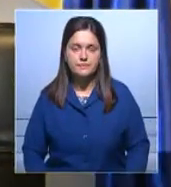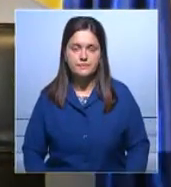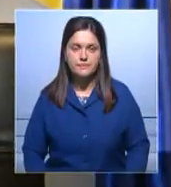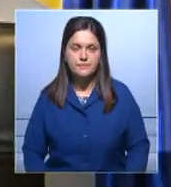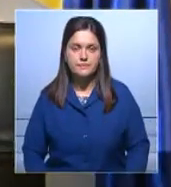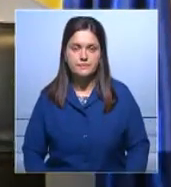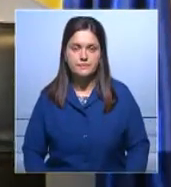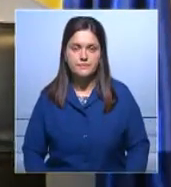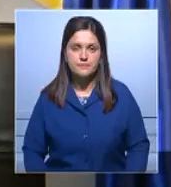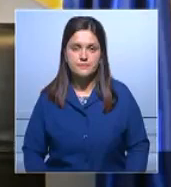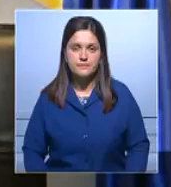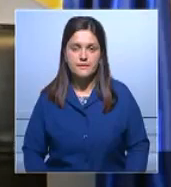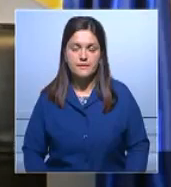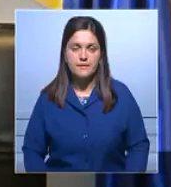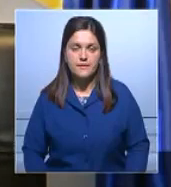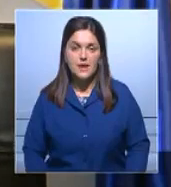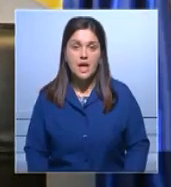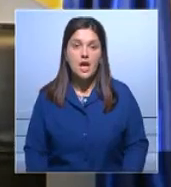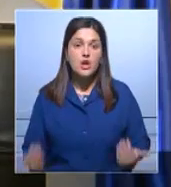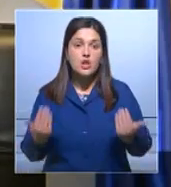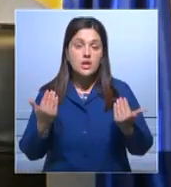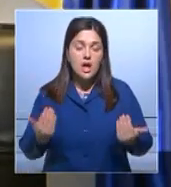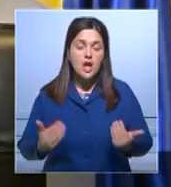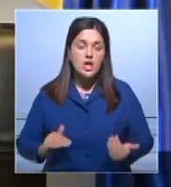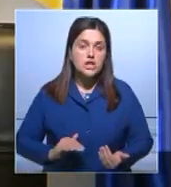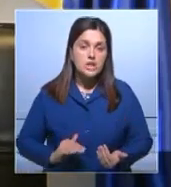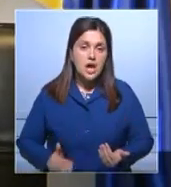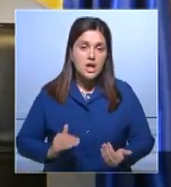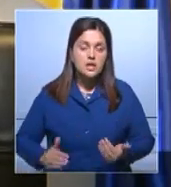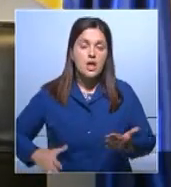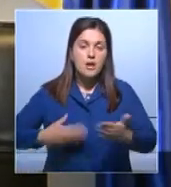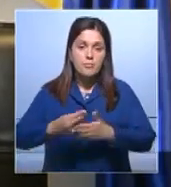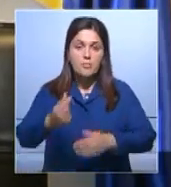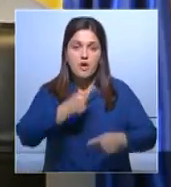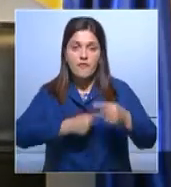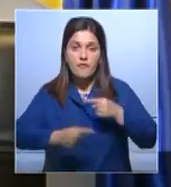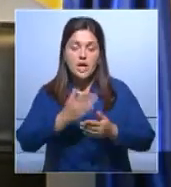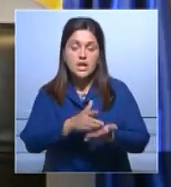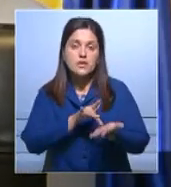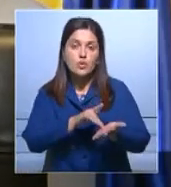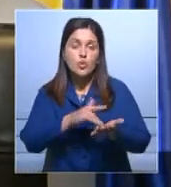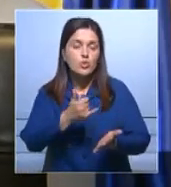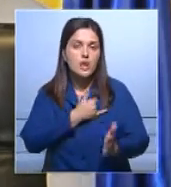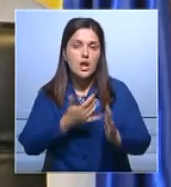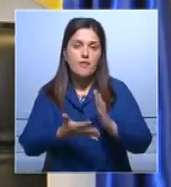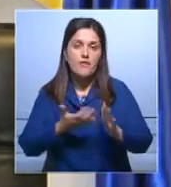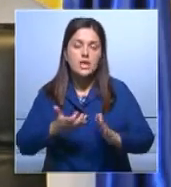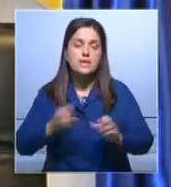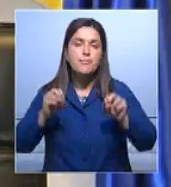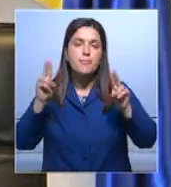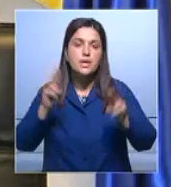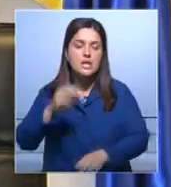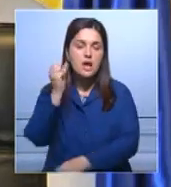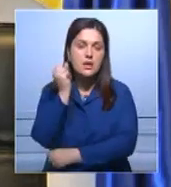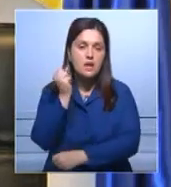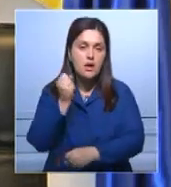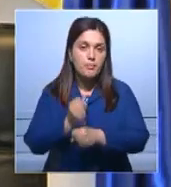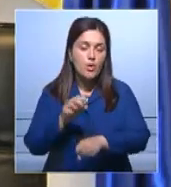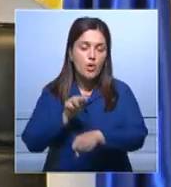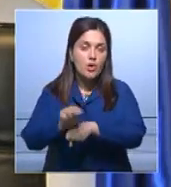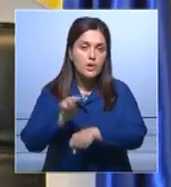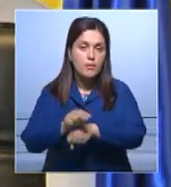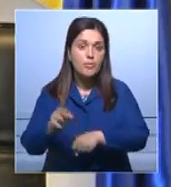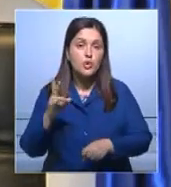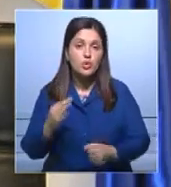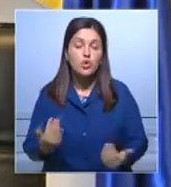В стране значительно выросли частные инвестиции в туристический бизнес, однако у нас катастрофически не хватает специально обученного персонала. Тем не